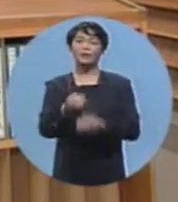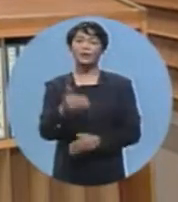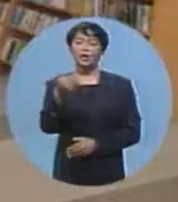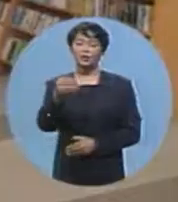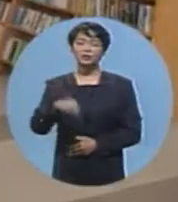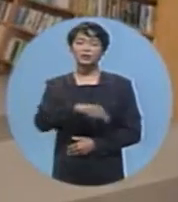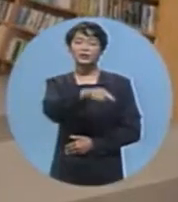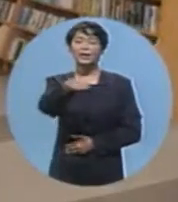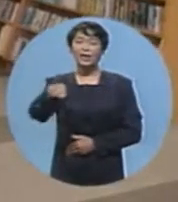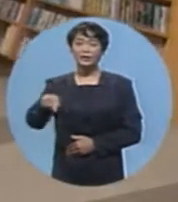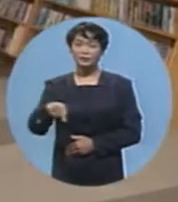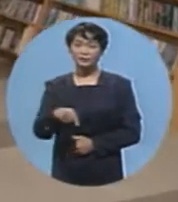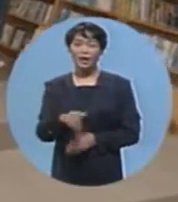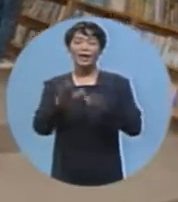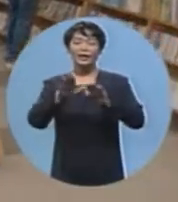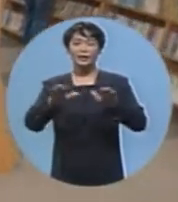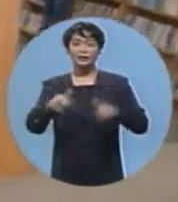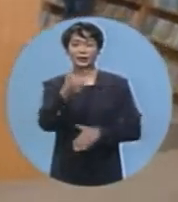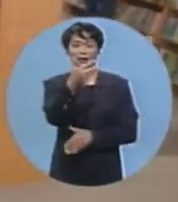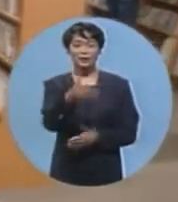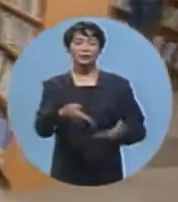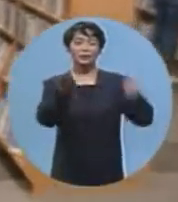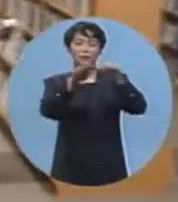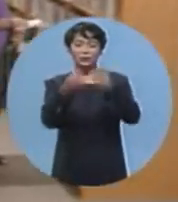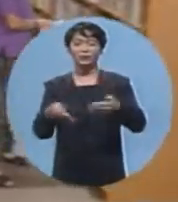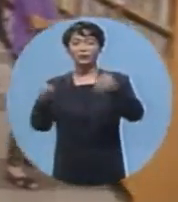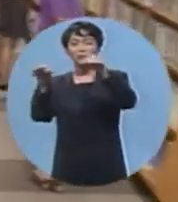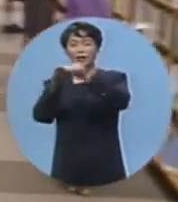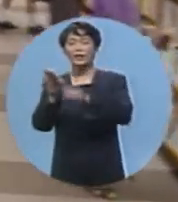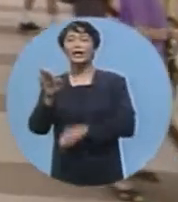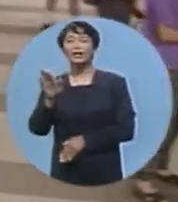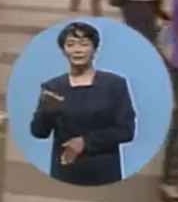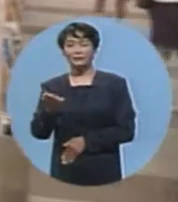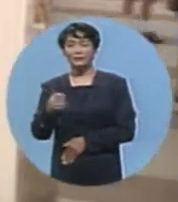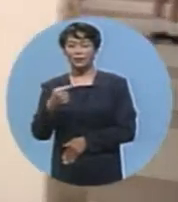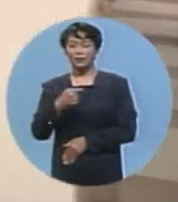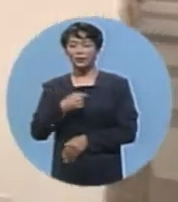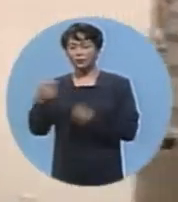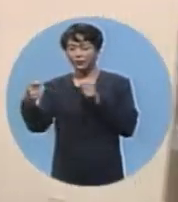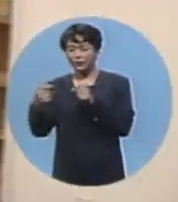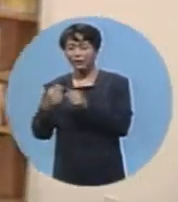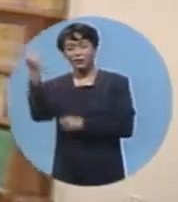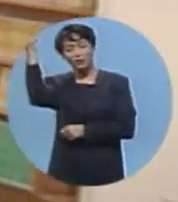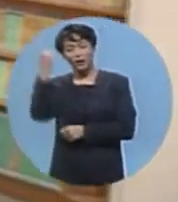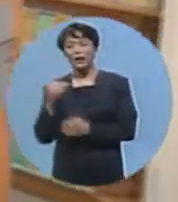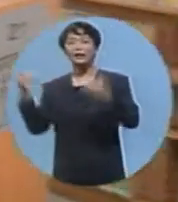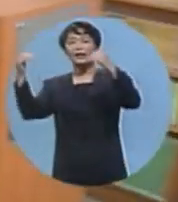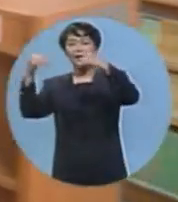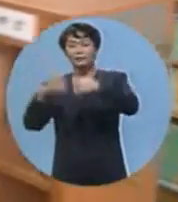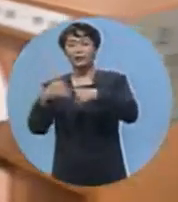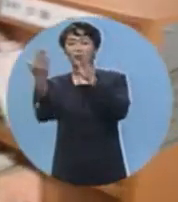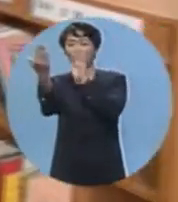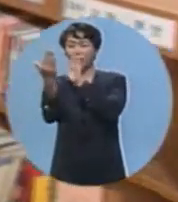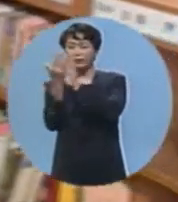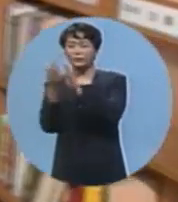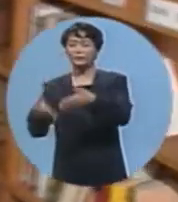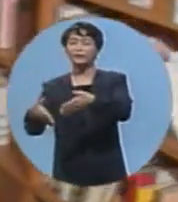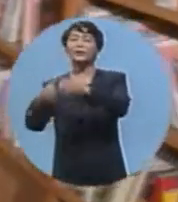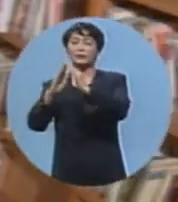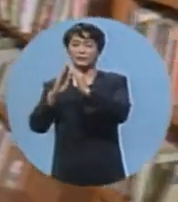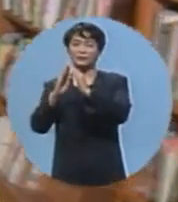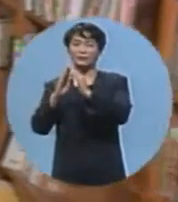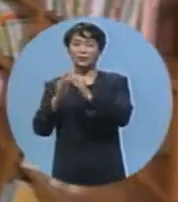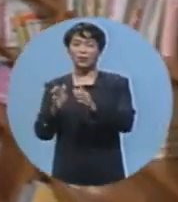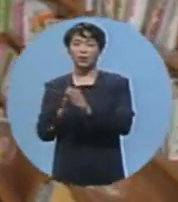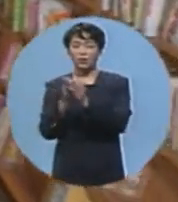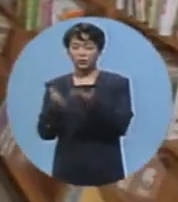して区内には現在7館の図書館があります。そして私の近所の阿佐ヶ谷にももうすぐできます。で、この図書館ってのは本